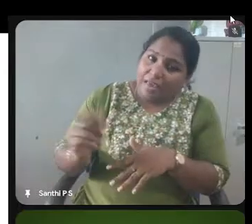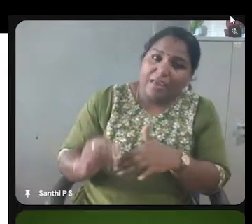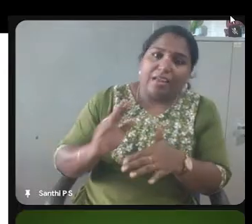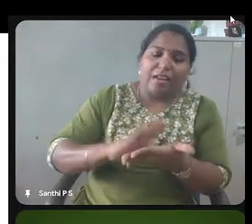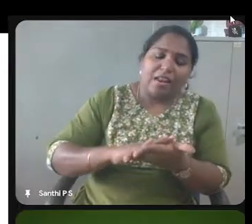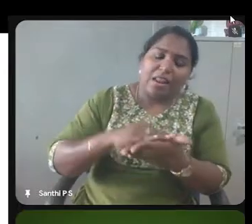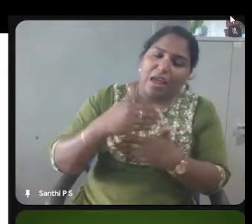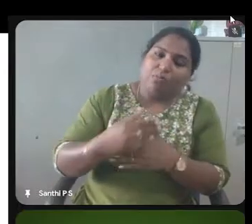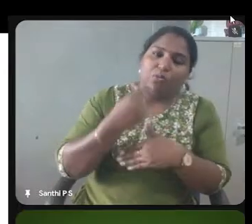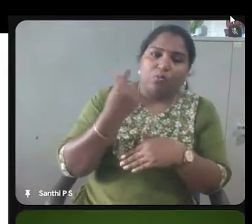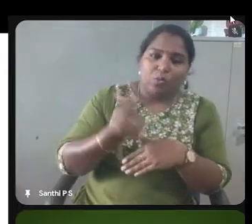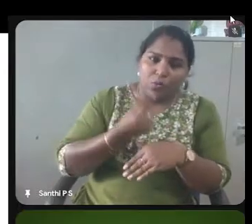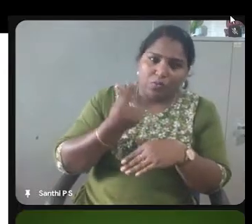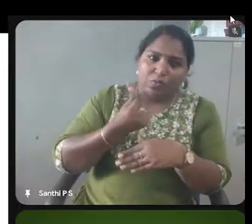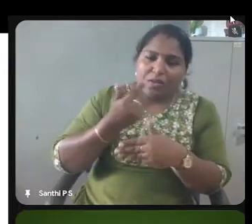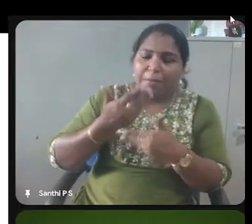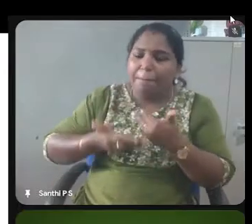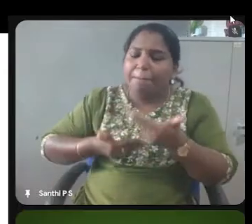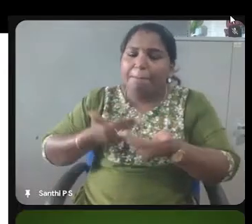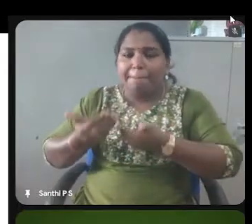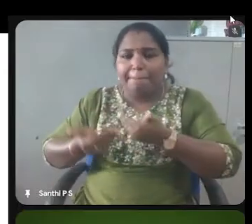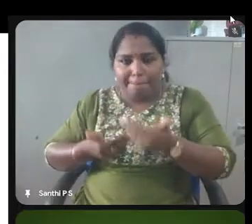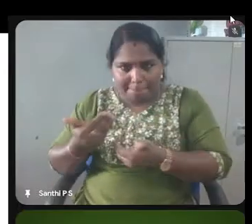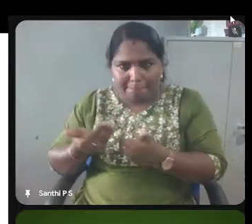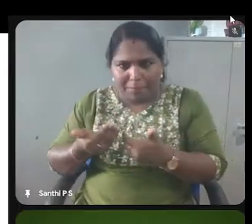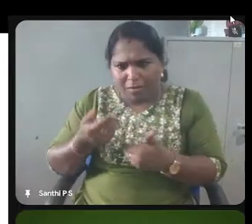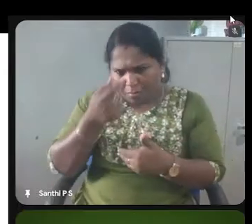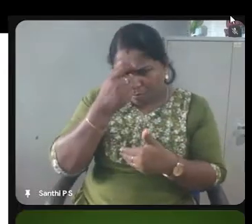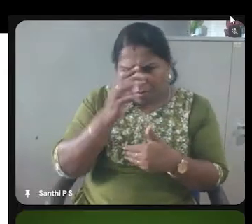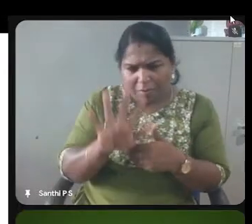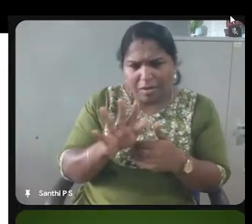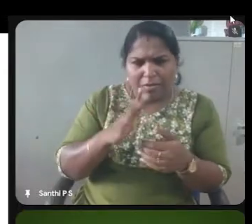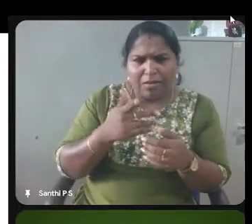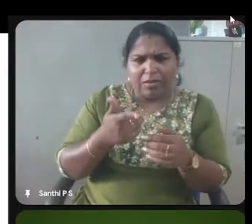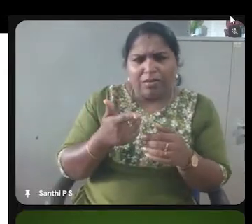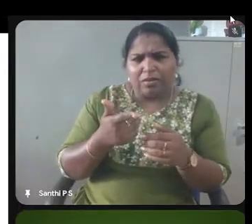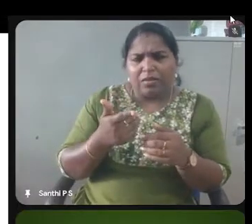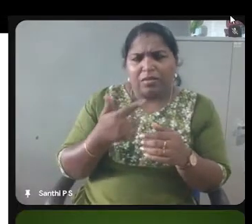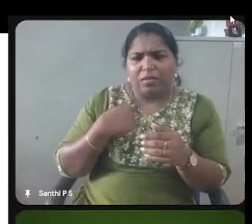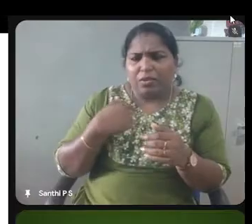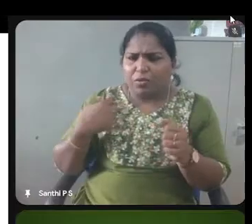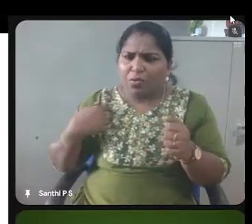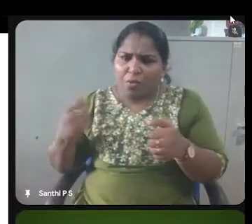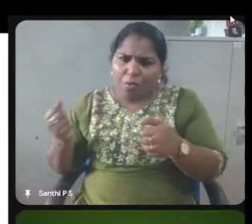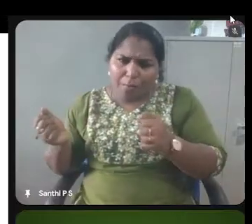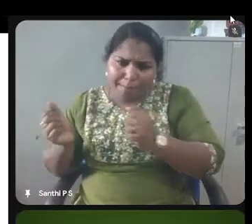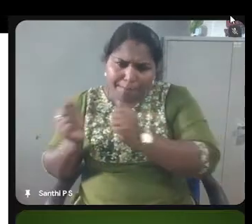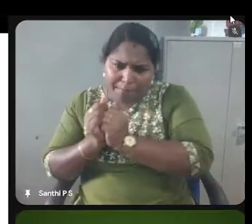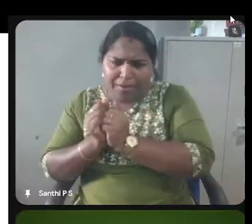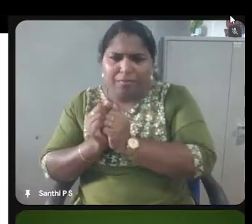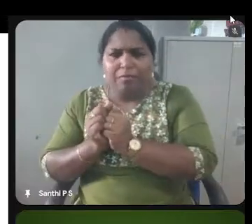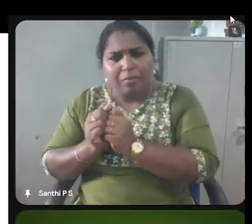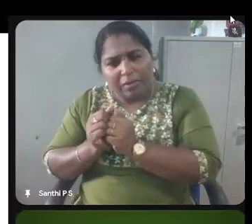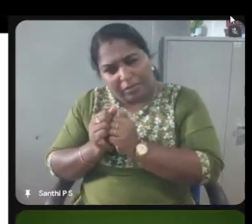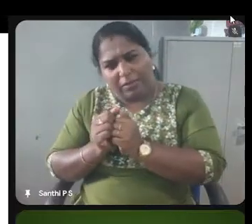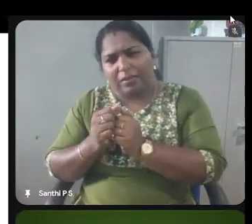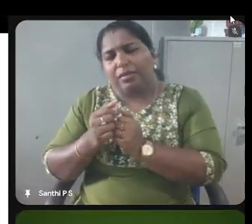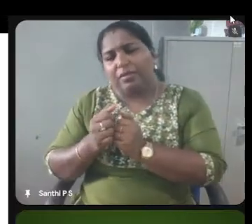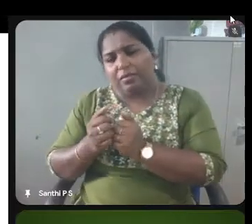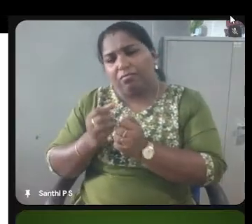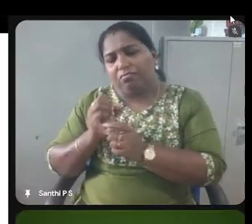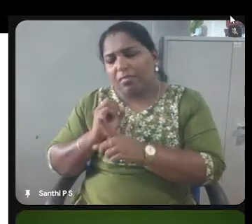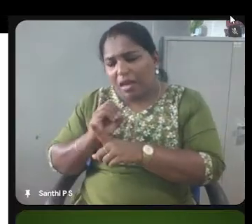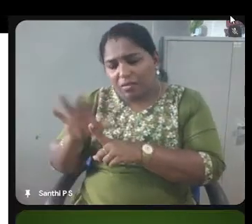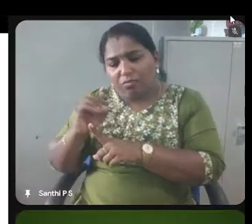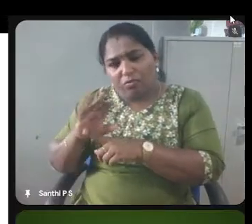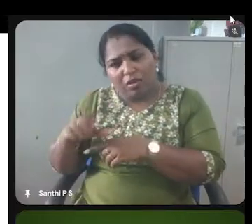ലാപ്ടോപ്പ് വെച്ചിട്ടാണ് മോനോട് സംസാരിക്കാറ്. അപ്പൊ അത് പക്ഷെ ഞാൻ കൂടെ ഇരുന്നിട്ട് അത് നോക്കി പറയിക്കുക എന്നുള്ളതാണ്. അതപ്പോ ഒരു